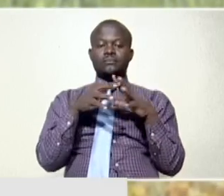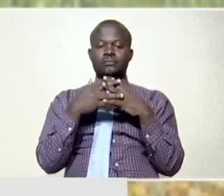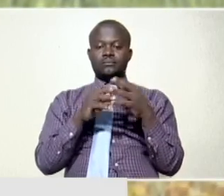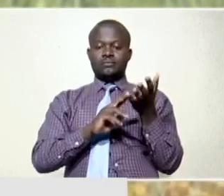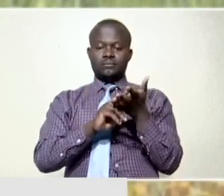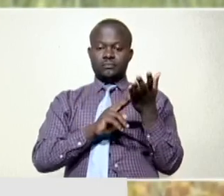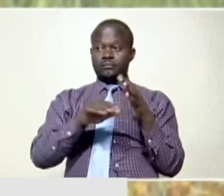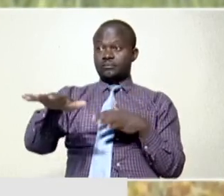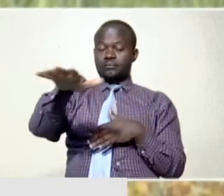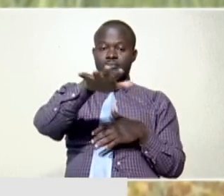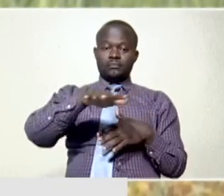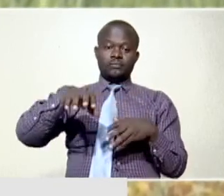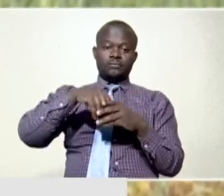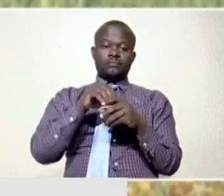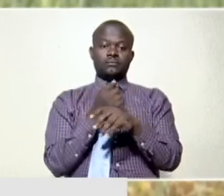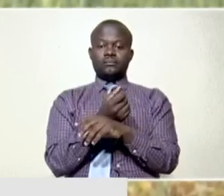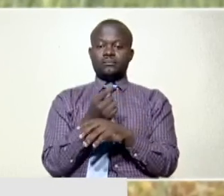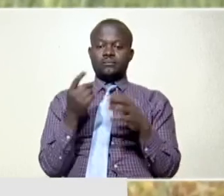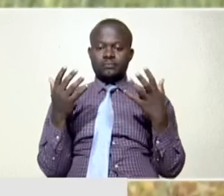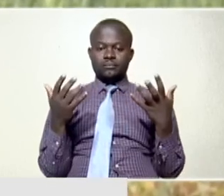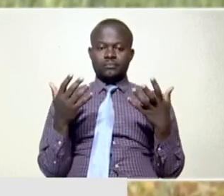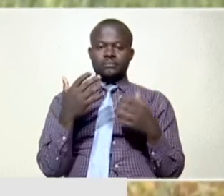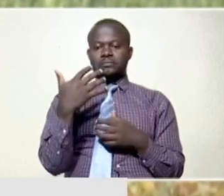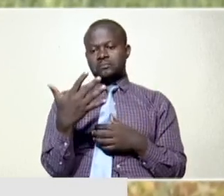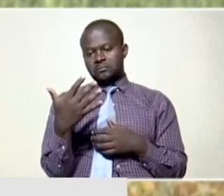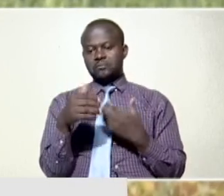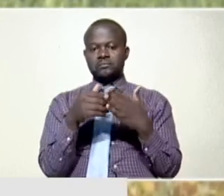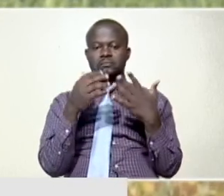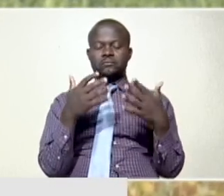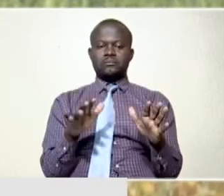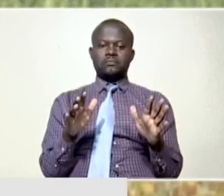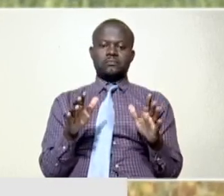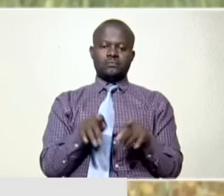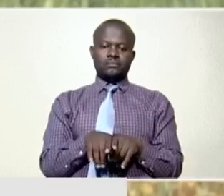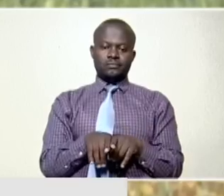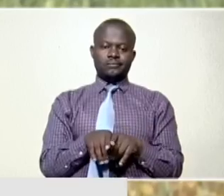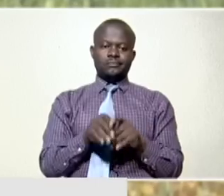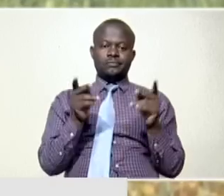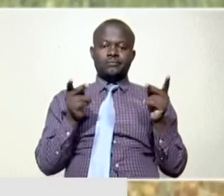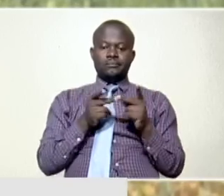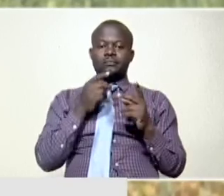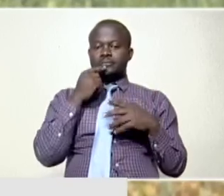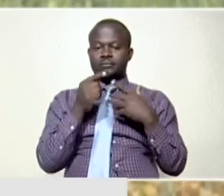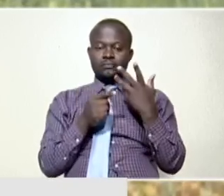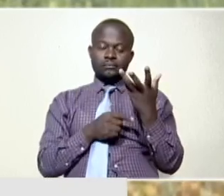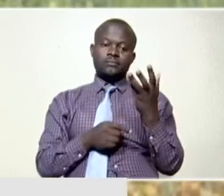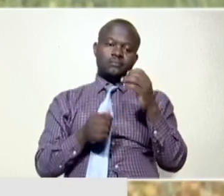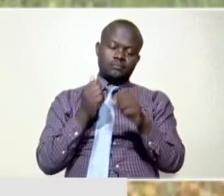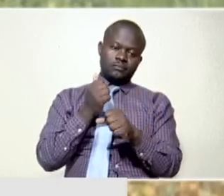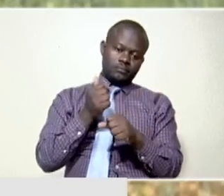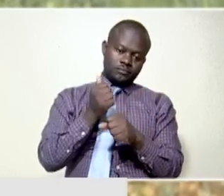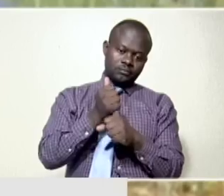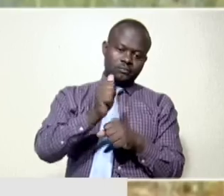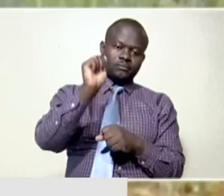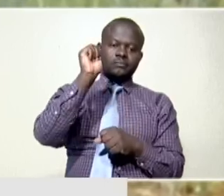gice buri tucyuhira nko mu minota 5 tuba turangije kuhira nk'ahangaha, kandi ari ibintu biri automation byikoresha